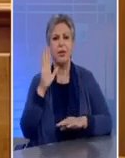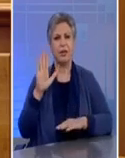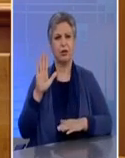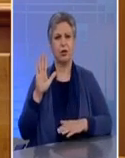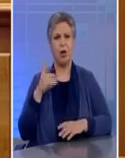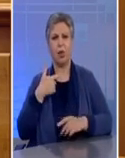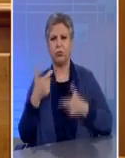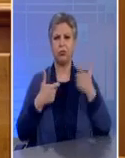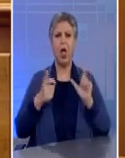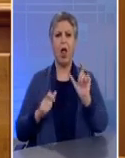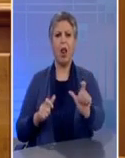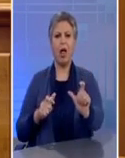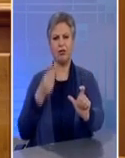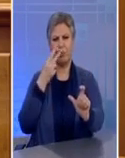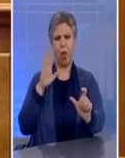Κορία.